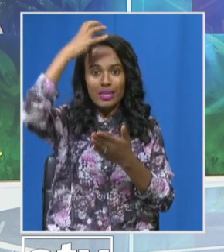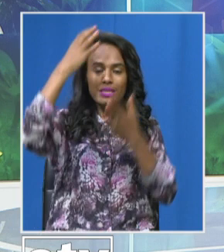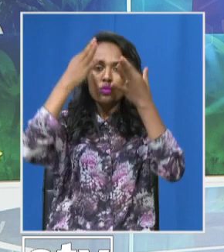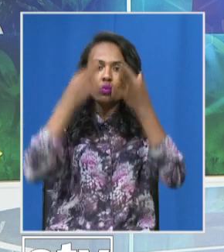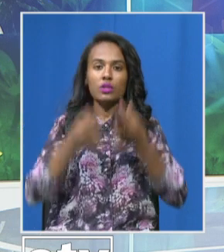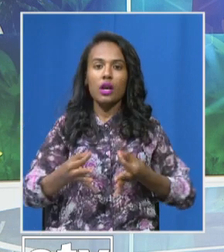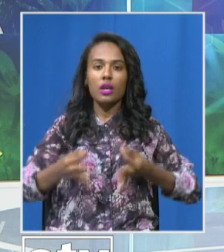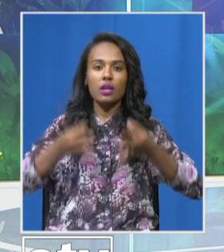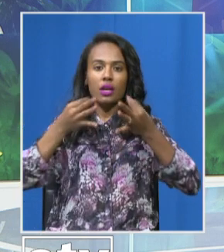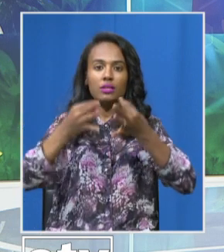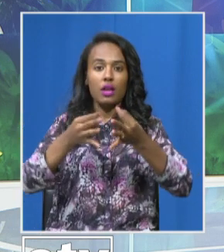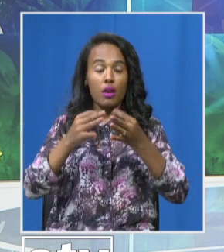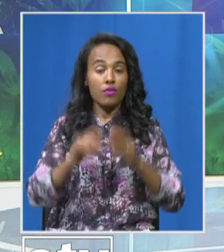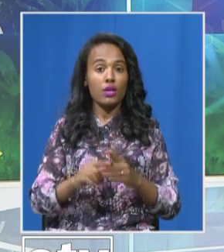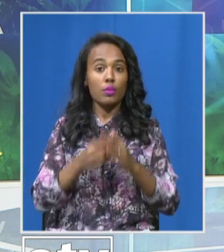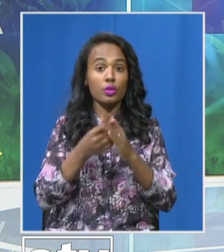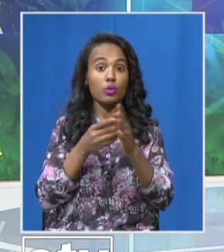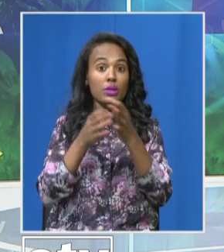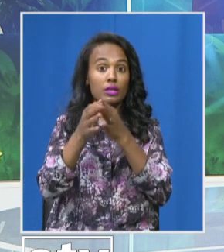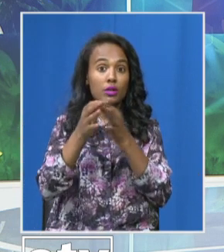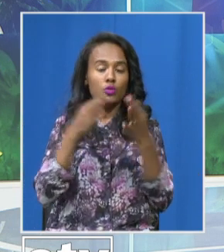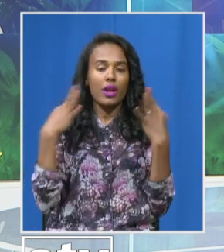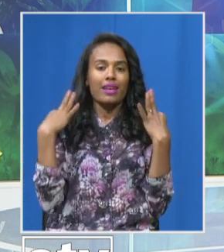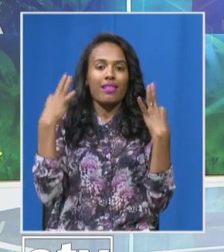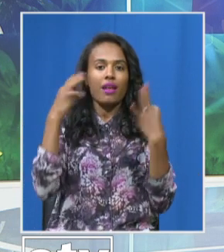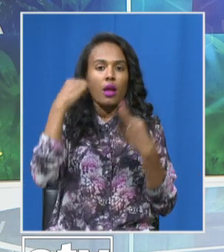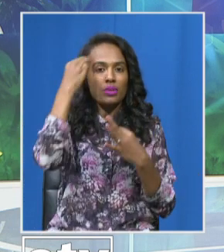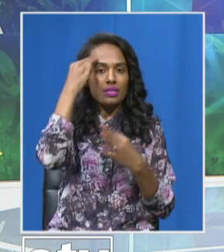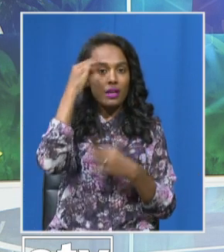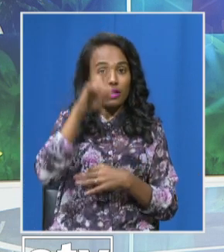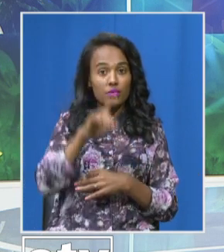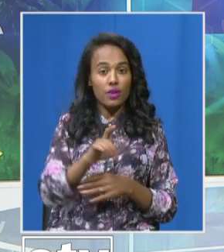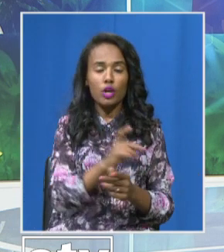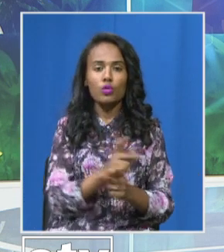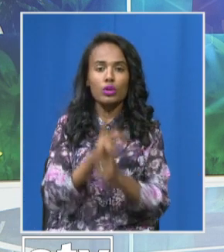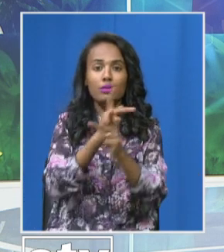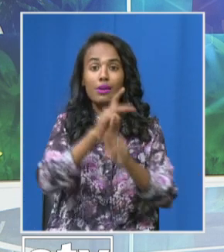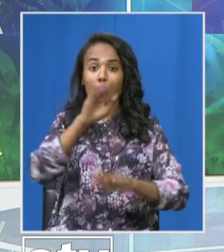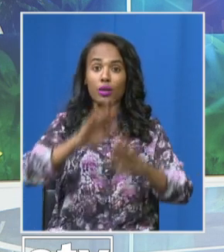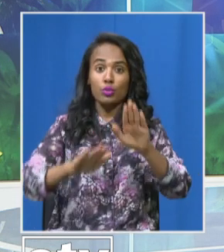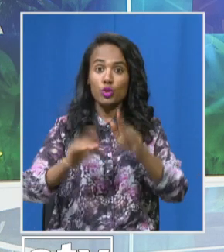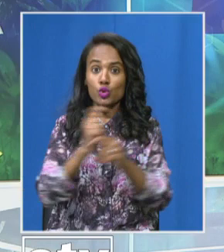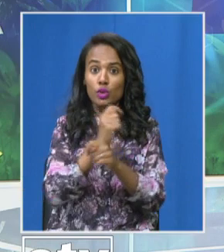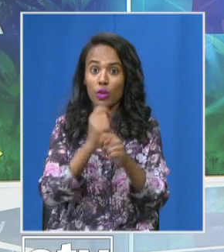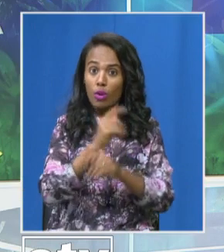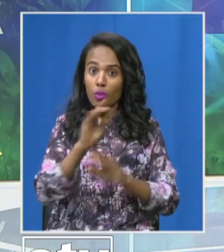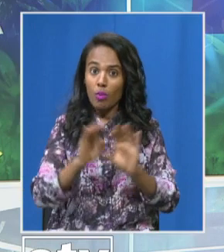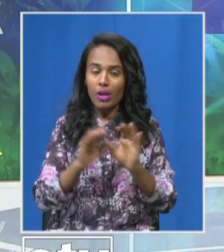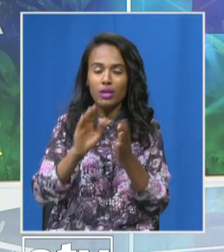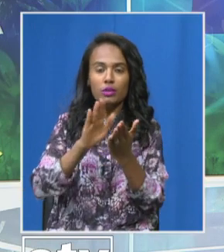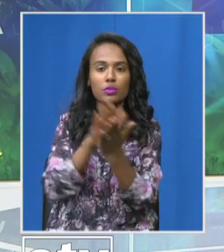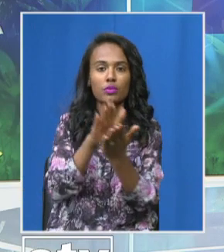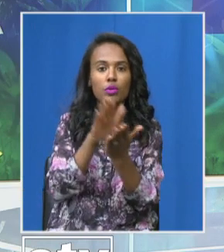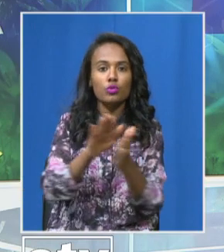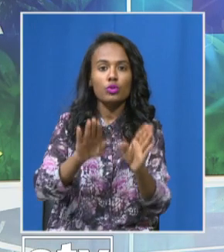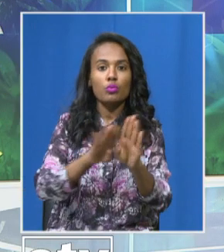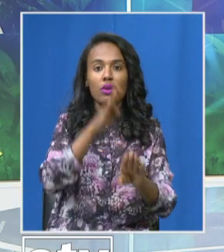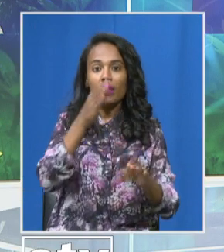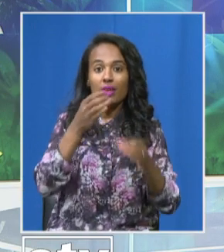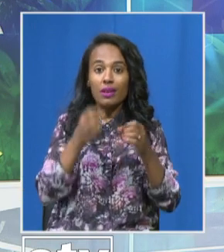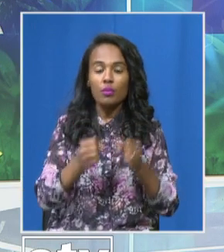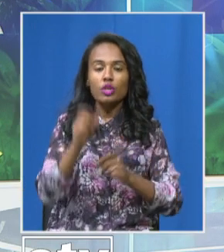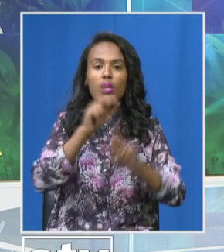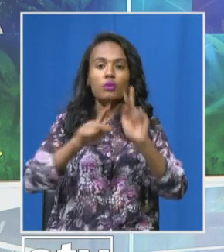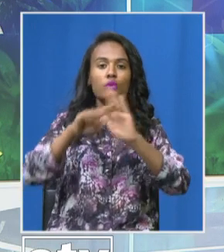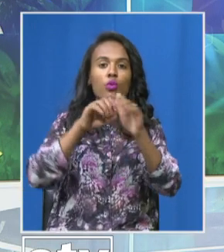ውሳኔ እንዳሳለፈ እንደሚጀመር ተገልጿል። የጤና ሚኒስቴር አስፈላጊውን የጥንቃቄ እርምጃዎችን በመተግበር ትምህርት ቤቶችን መክፈት እንደሚቻል